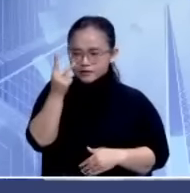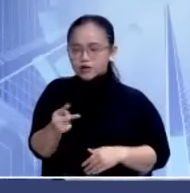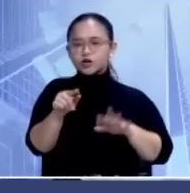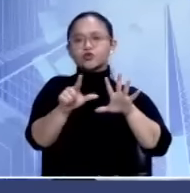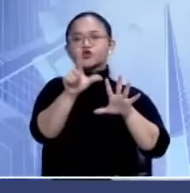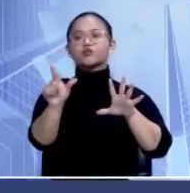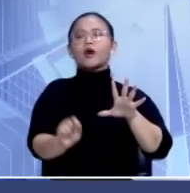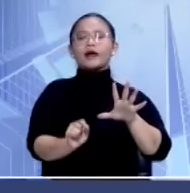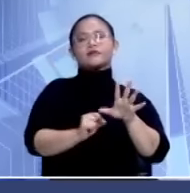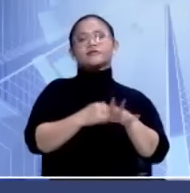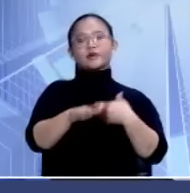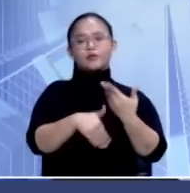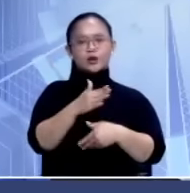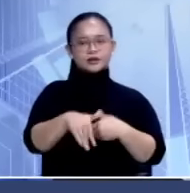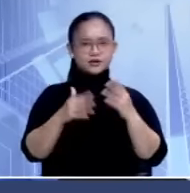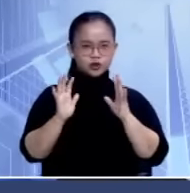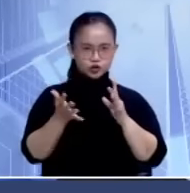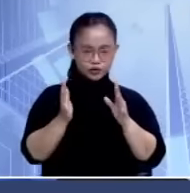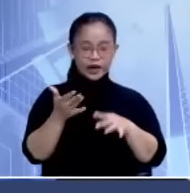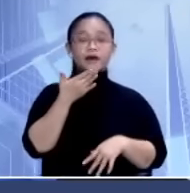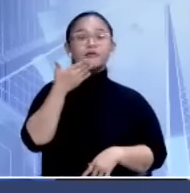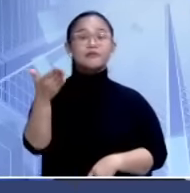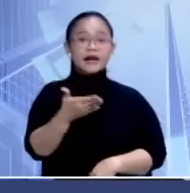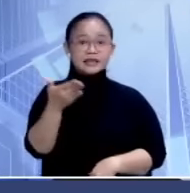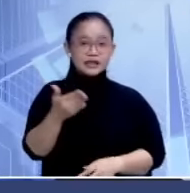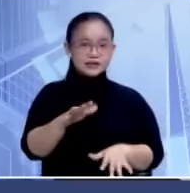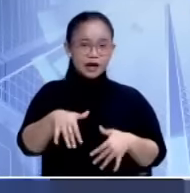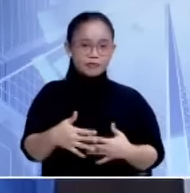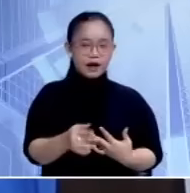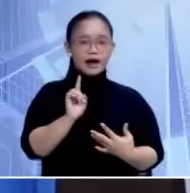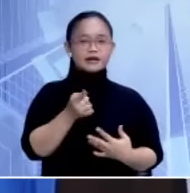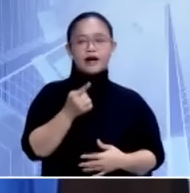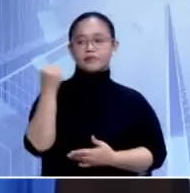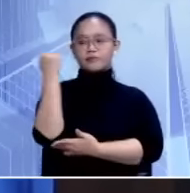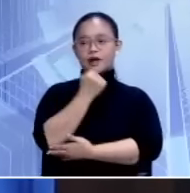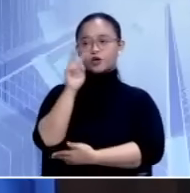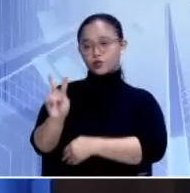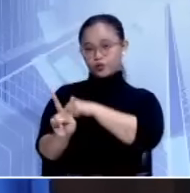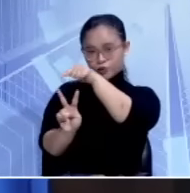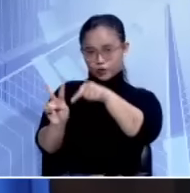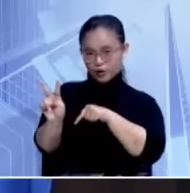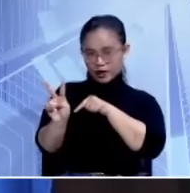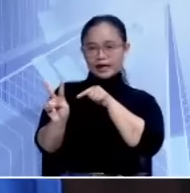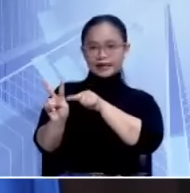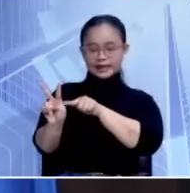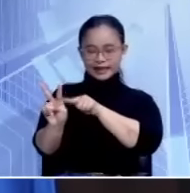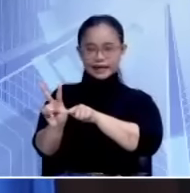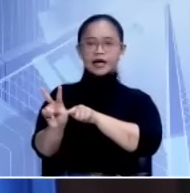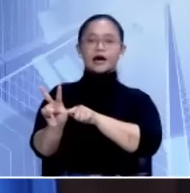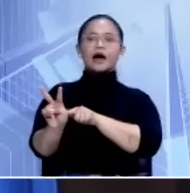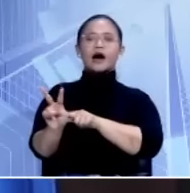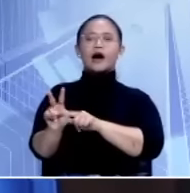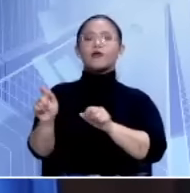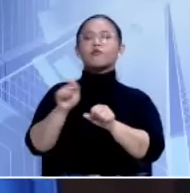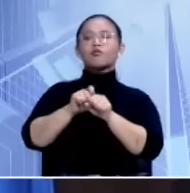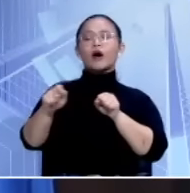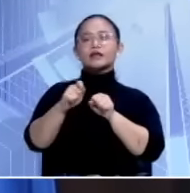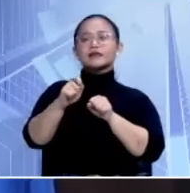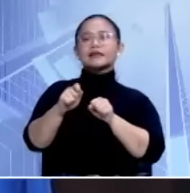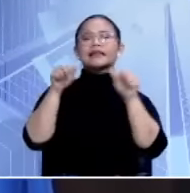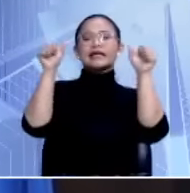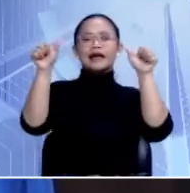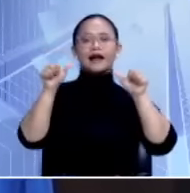Adapun yang menjadi modus operandinya adalah, jadi si para tersangka ini dia memasang iklan lowongan